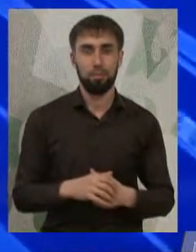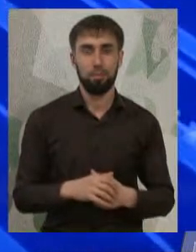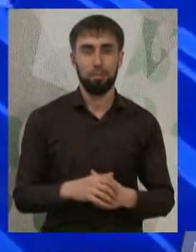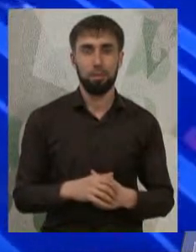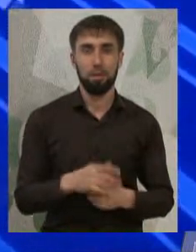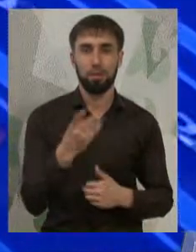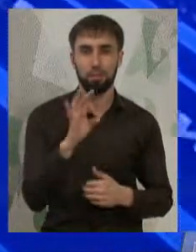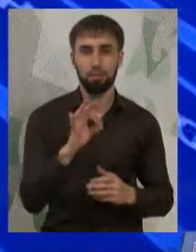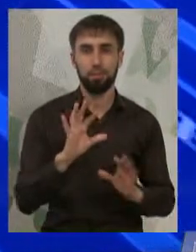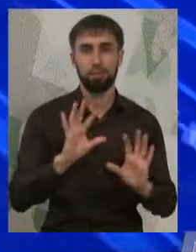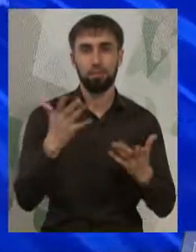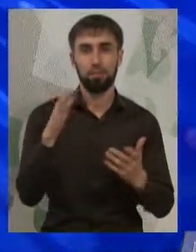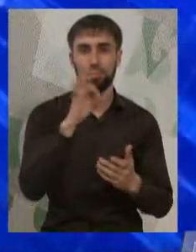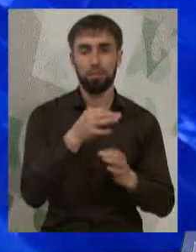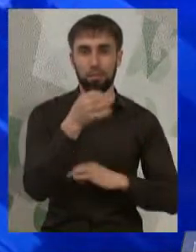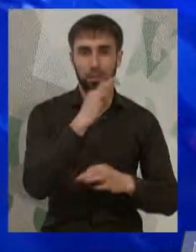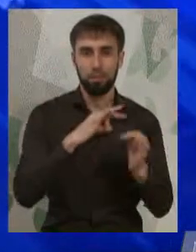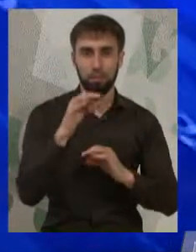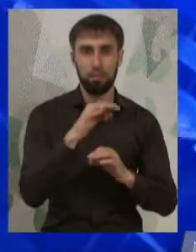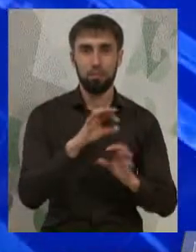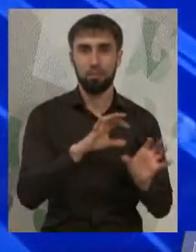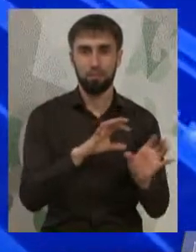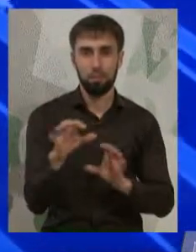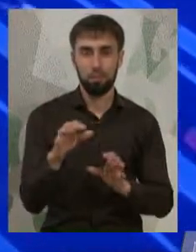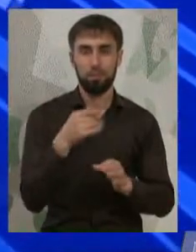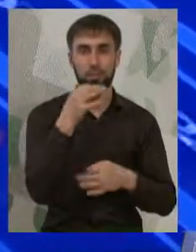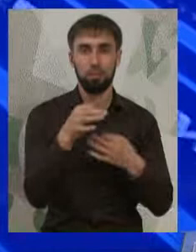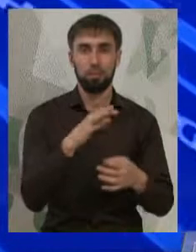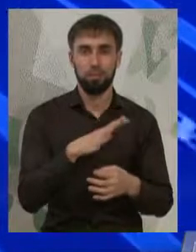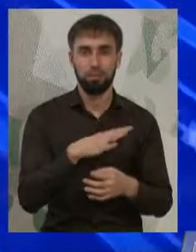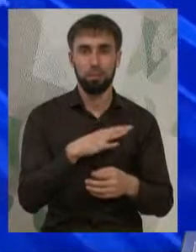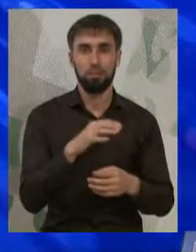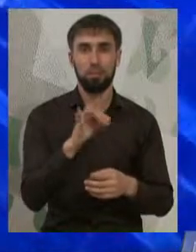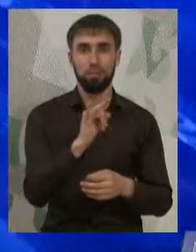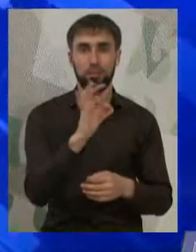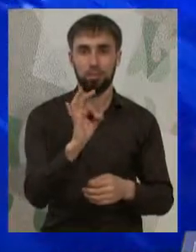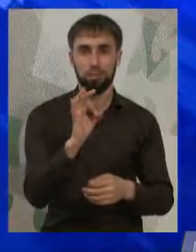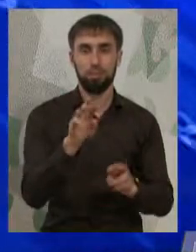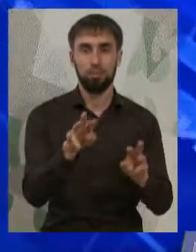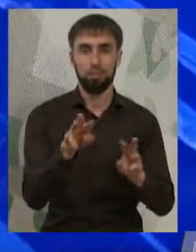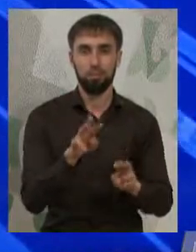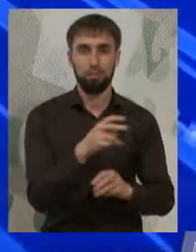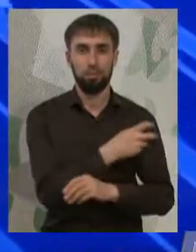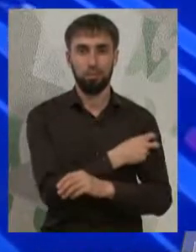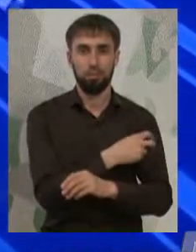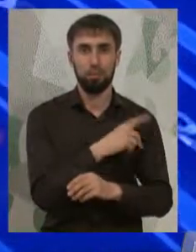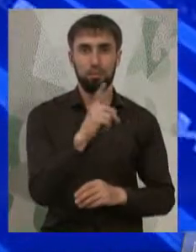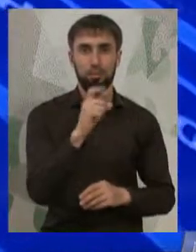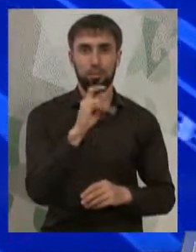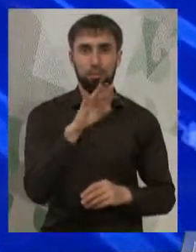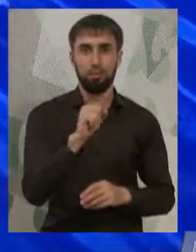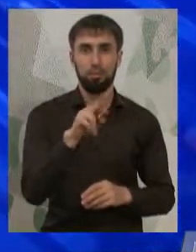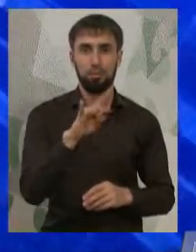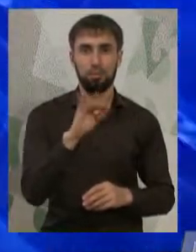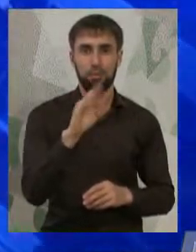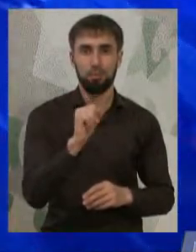Ну а ситуацию, связанную с лекарственным обеспечением, прокомментировала исполняющая обязанности министра здравоохранения региона Зарема Альянова. По